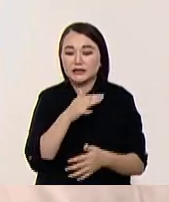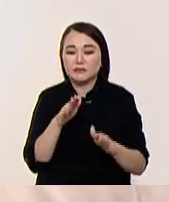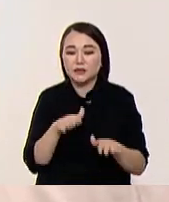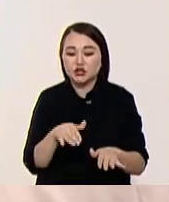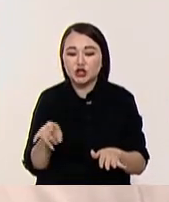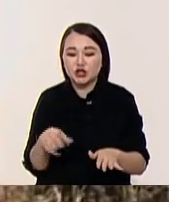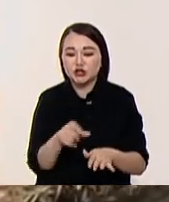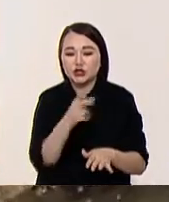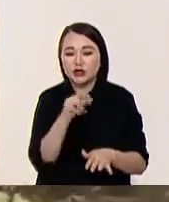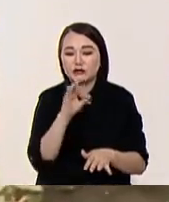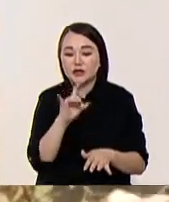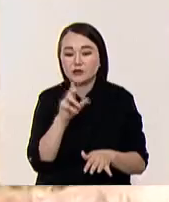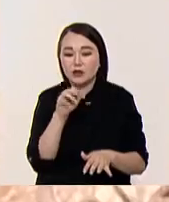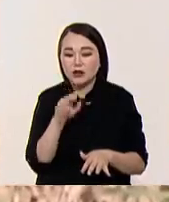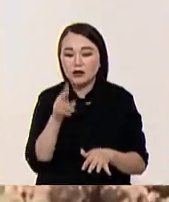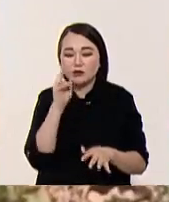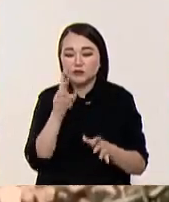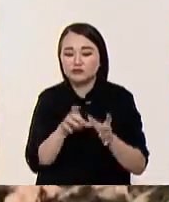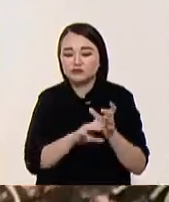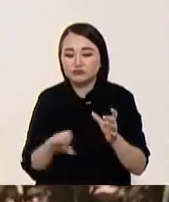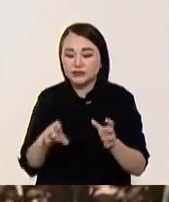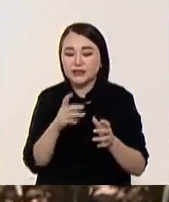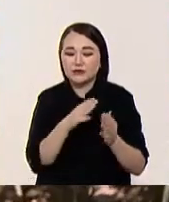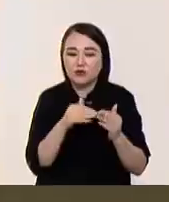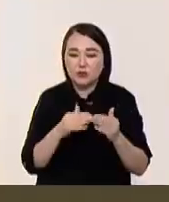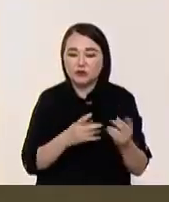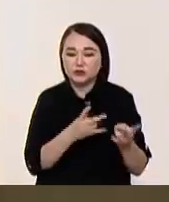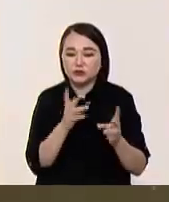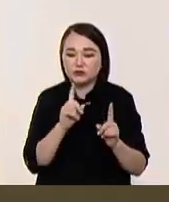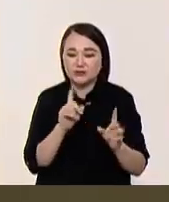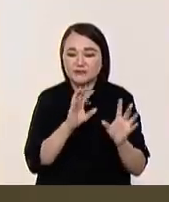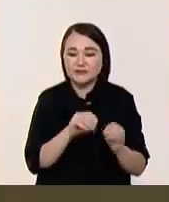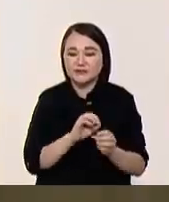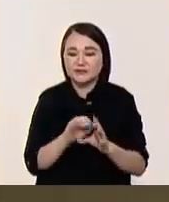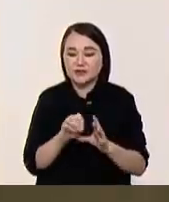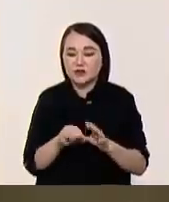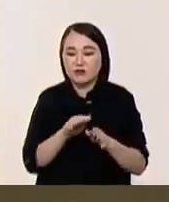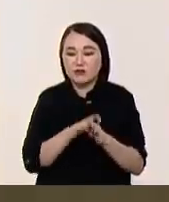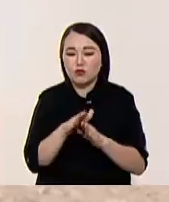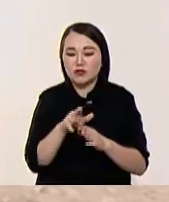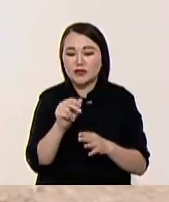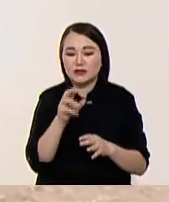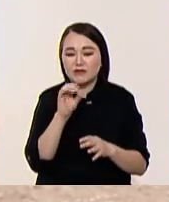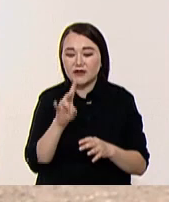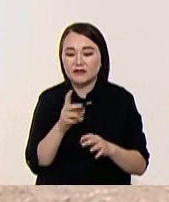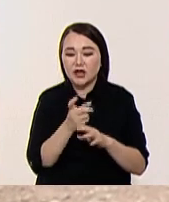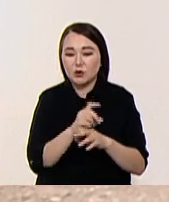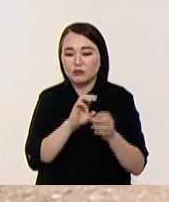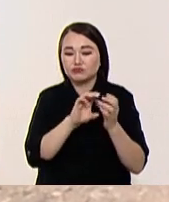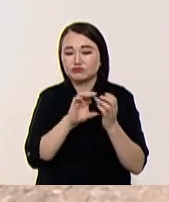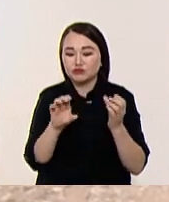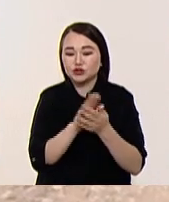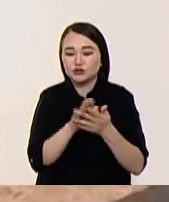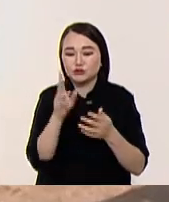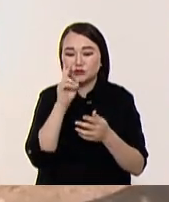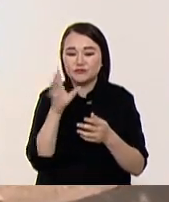местную речку Кайнар-Булак стекают жидкие бытовые и производственные отходы из переполненных котлованов, которые сливают нечистоты почти